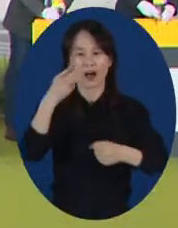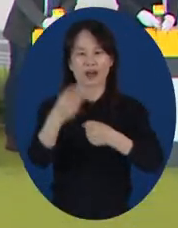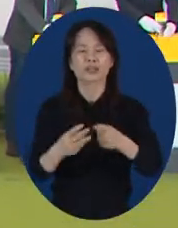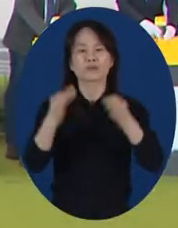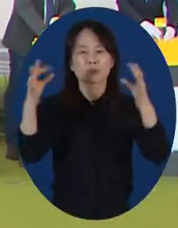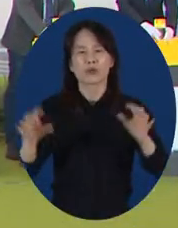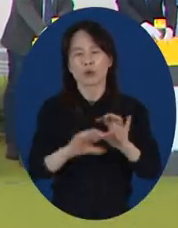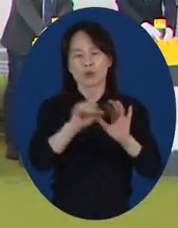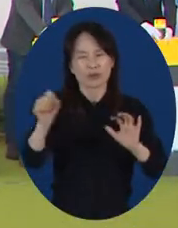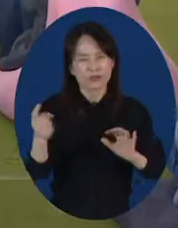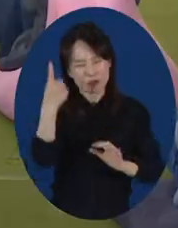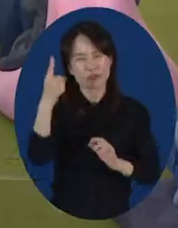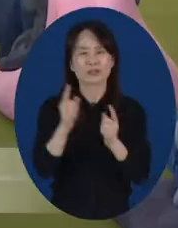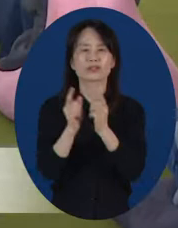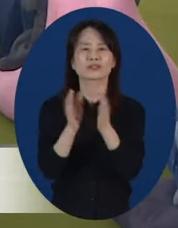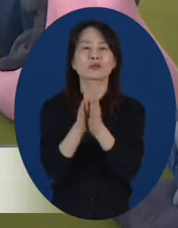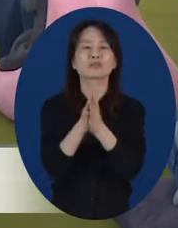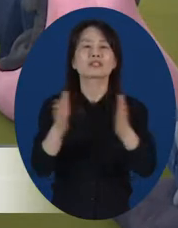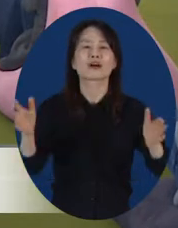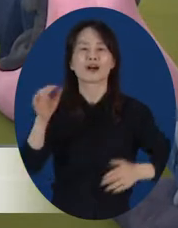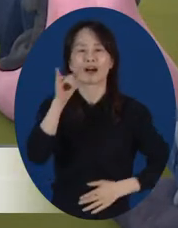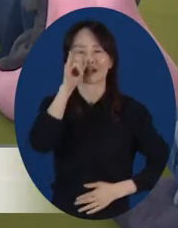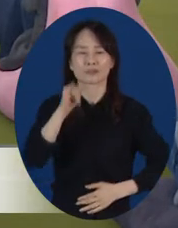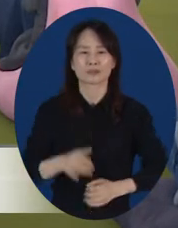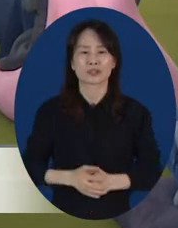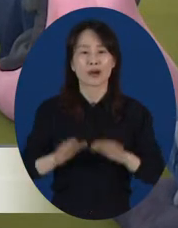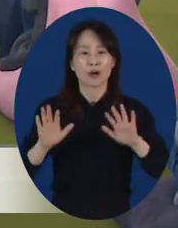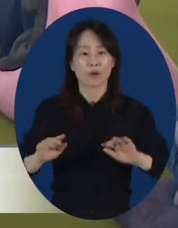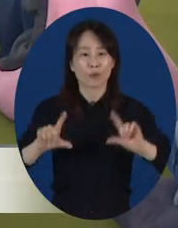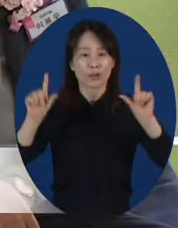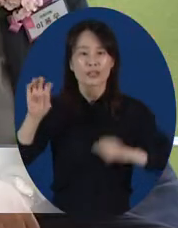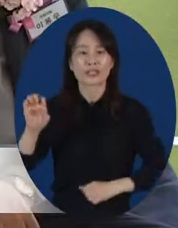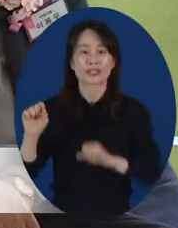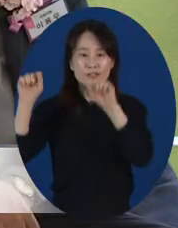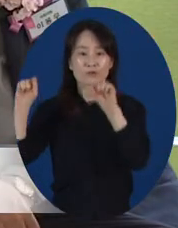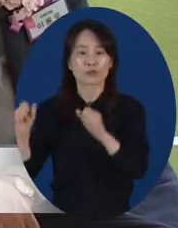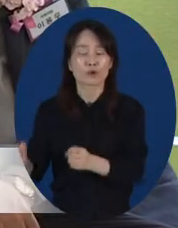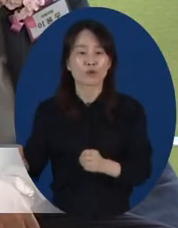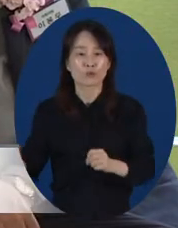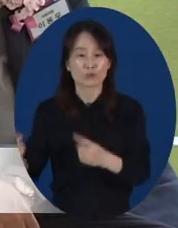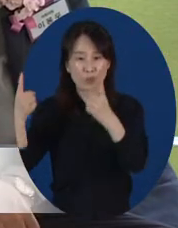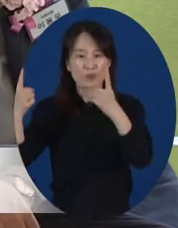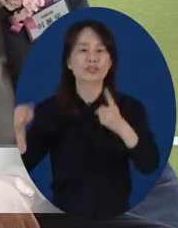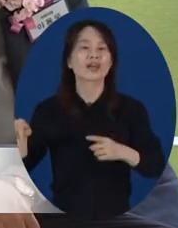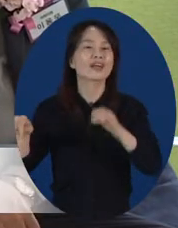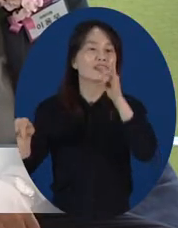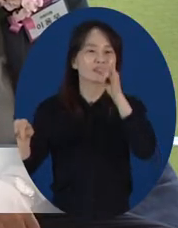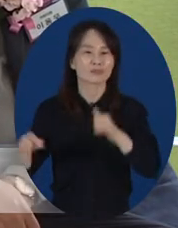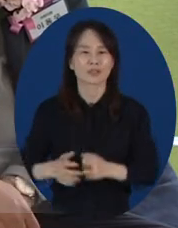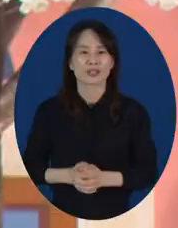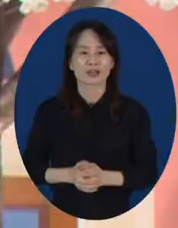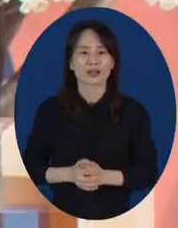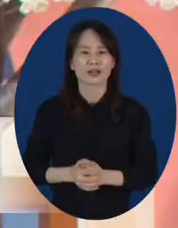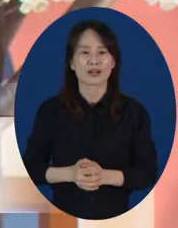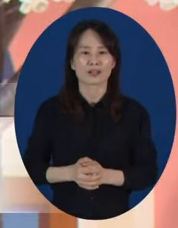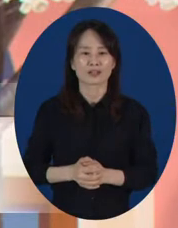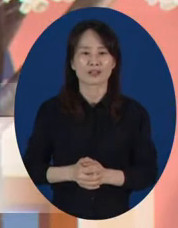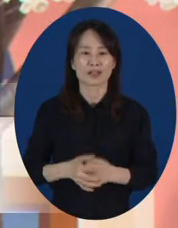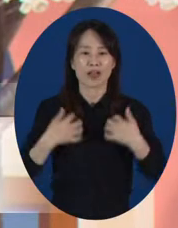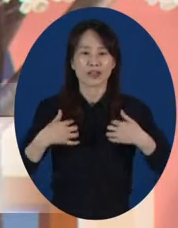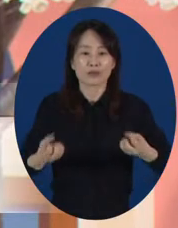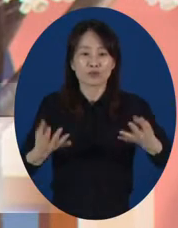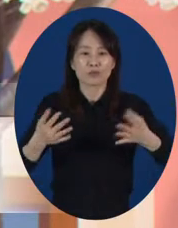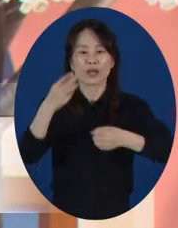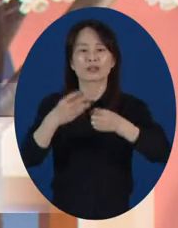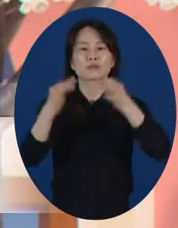코로나19로 3년 만에 오프라인으로 개최된 플레이 엑스포. 올해는 e스포츠 페스티벌과 동시에 개최됐습니다. 플레이 엑스포를